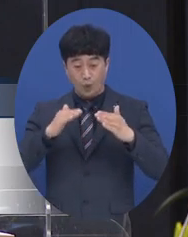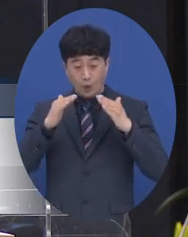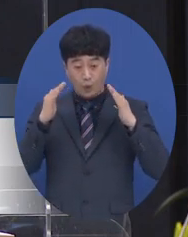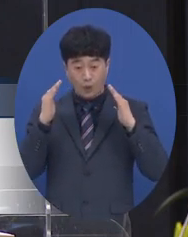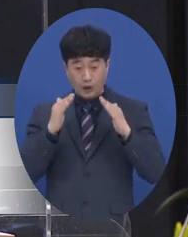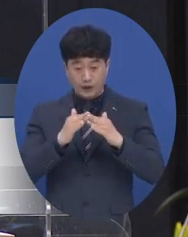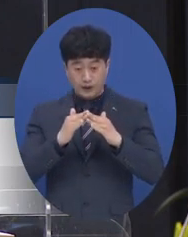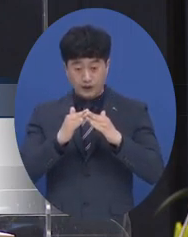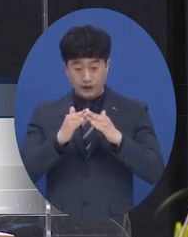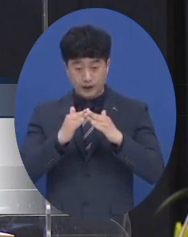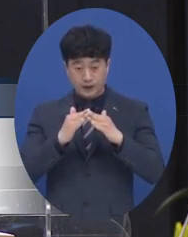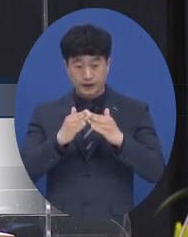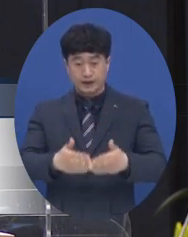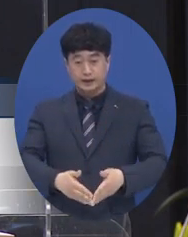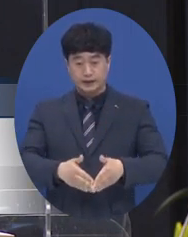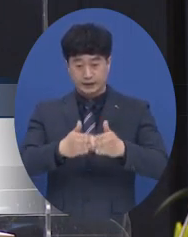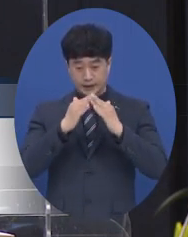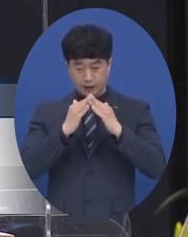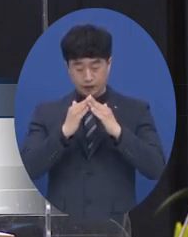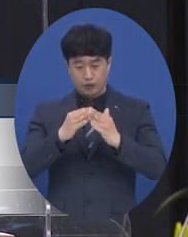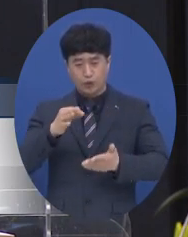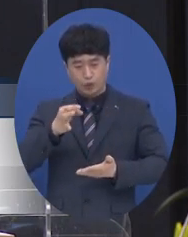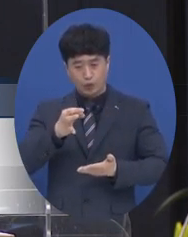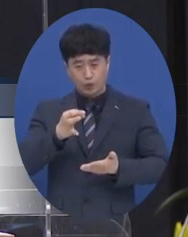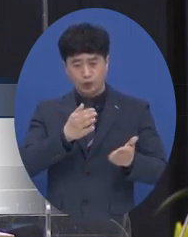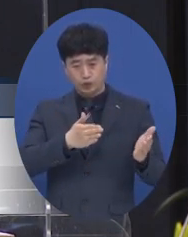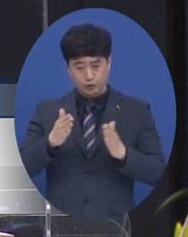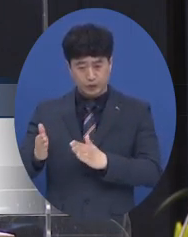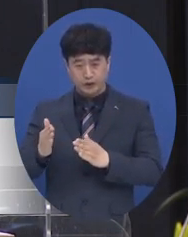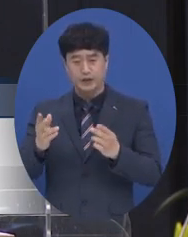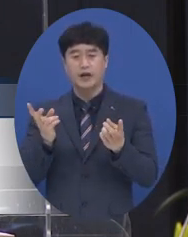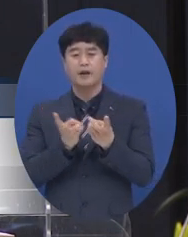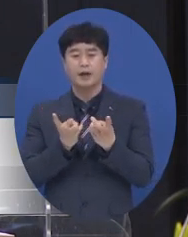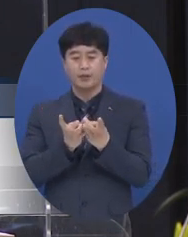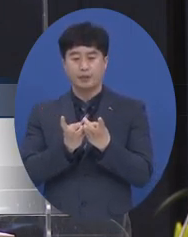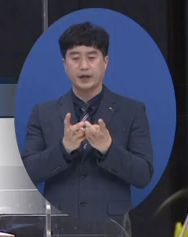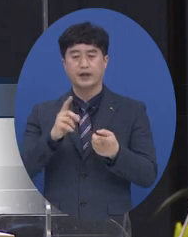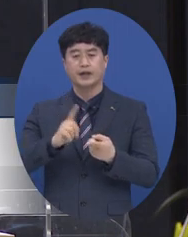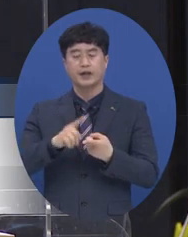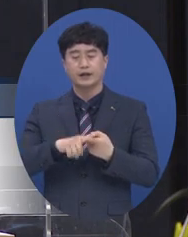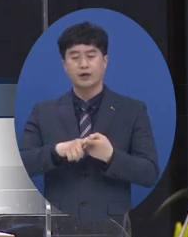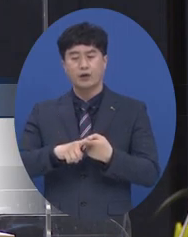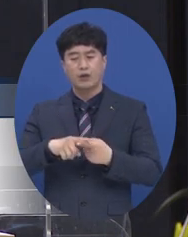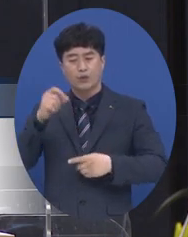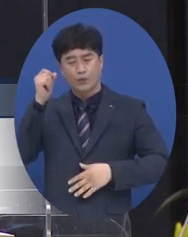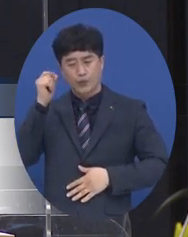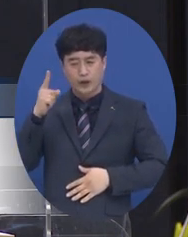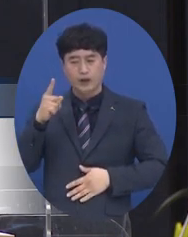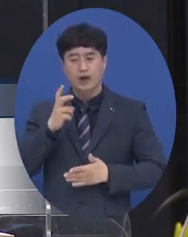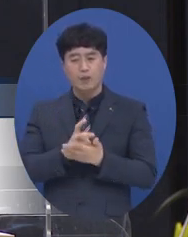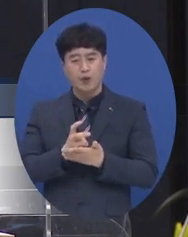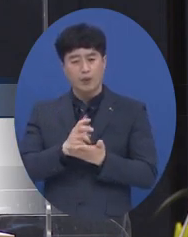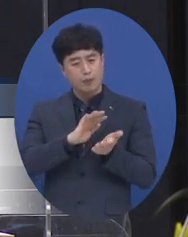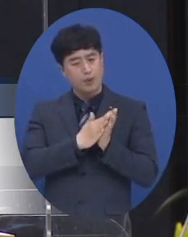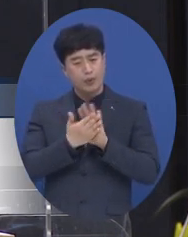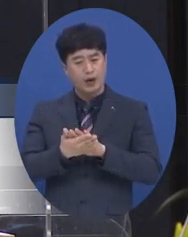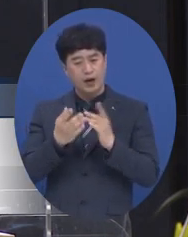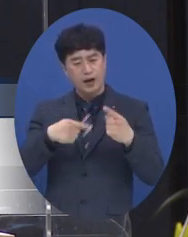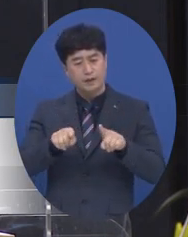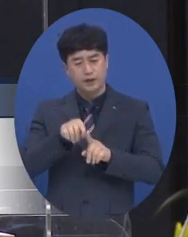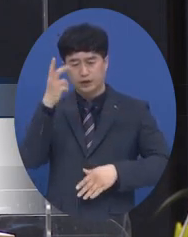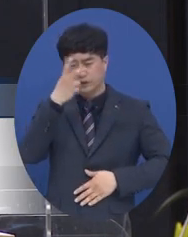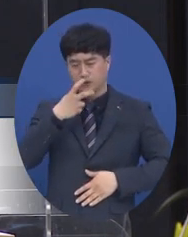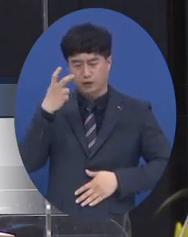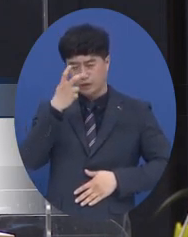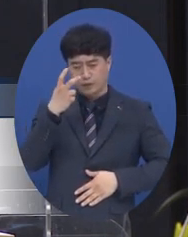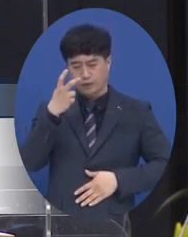이 공공주택을 지을 수 있는 재정 마련 방안에 대해서 획기적인 어떤 제도적